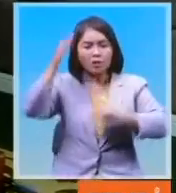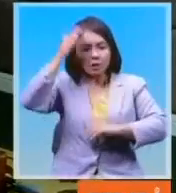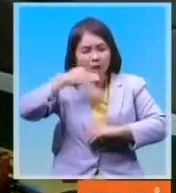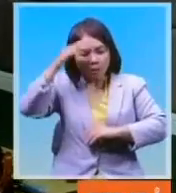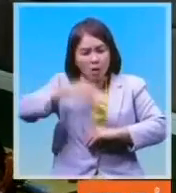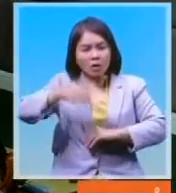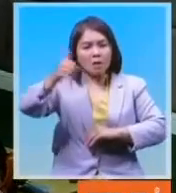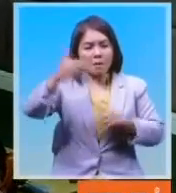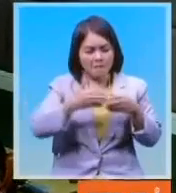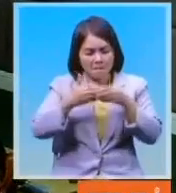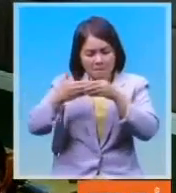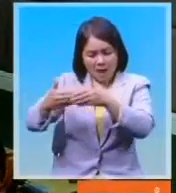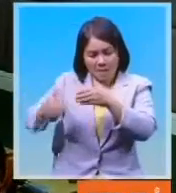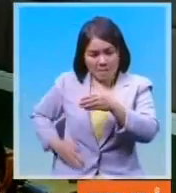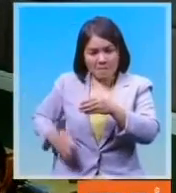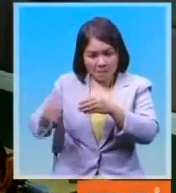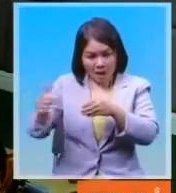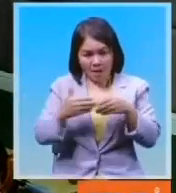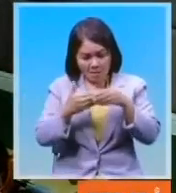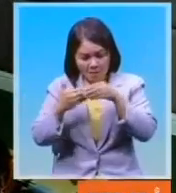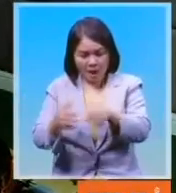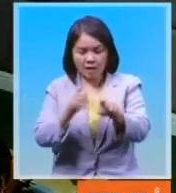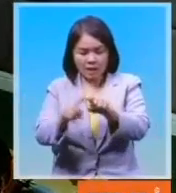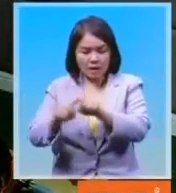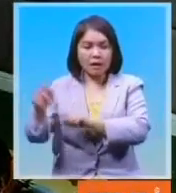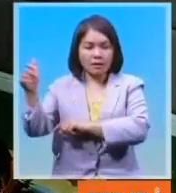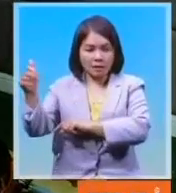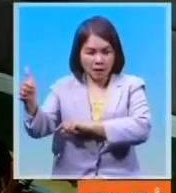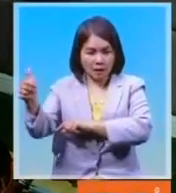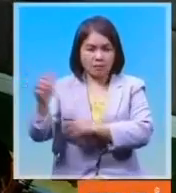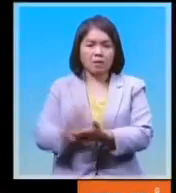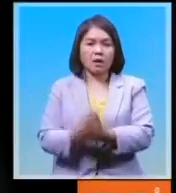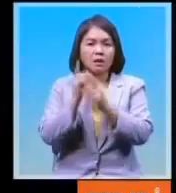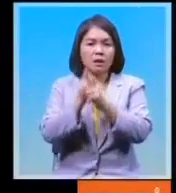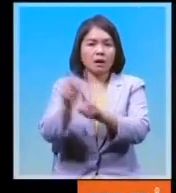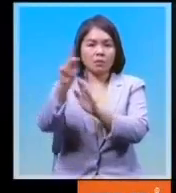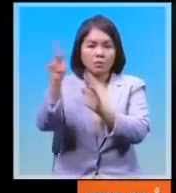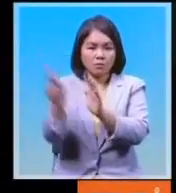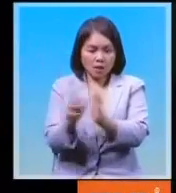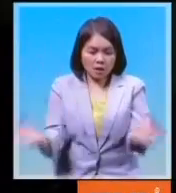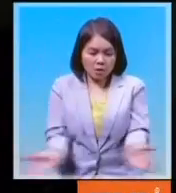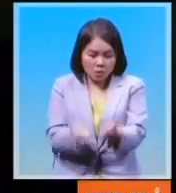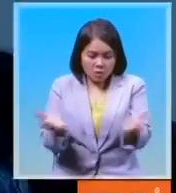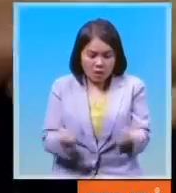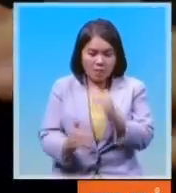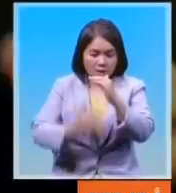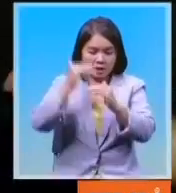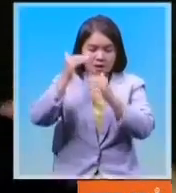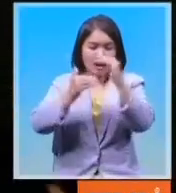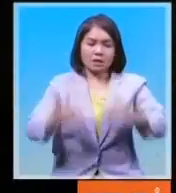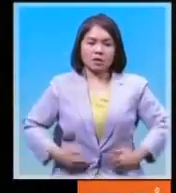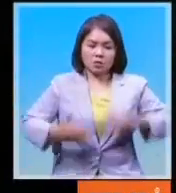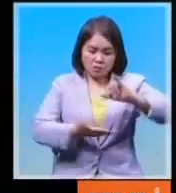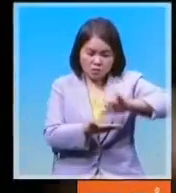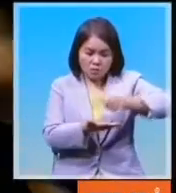สามารถนำสุนัขนำทางเข้าใช้บริการสถานที่ต่างๆเป็นไปตามพรบ.ส่งเสริมและพัฒนาคุณภาพชีวิตคนพิการพุ